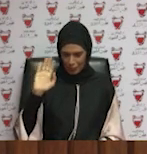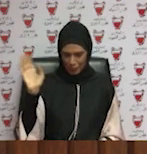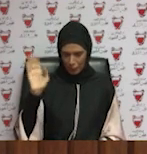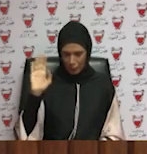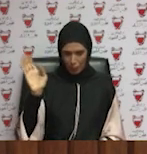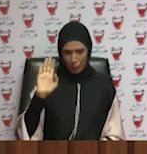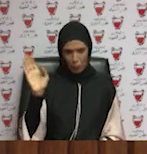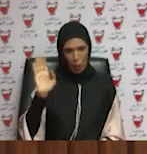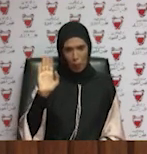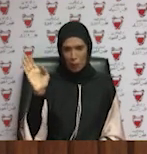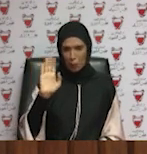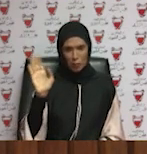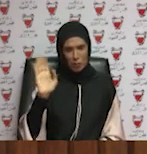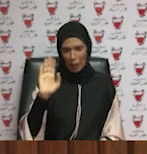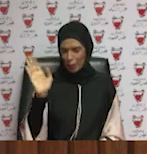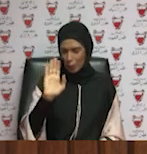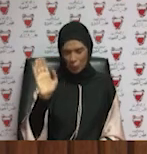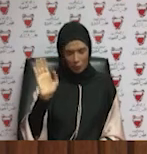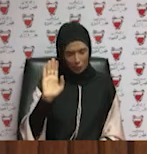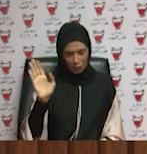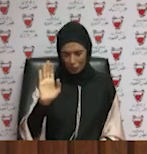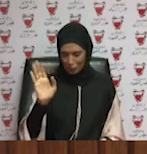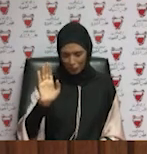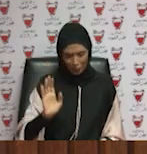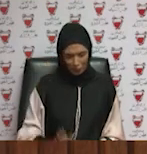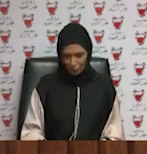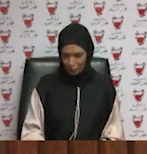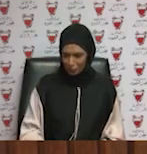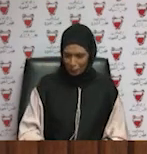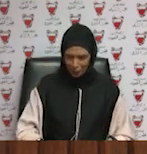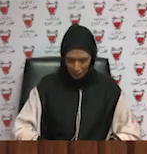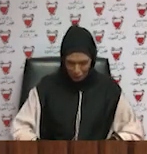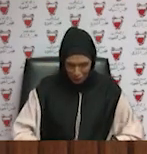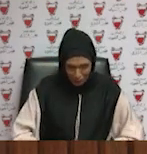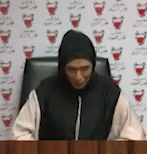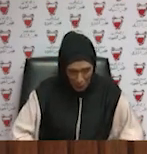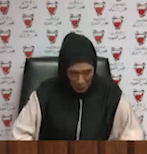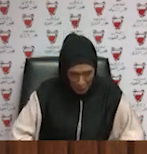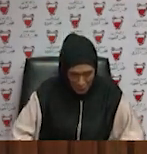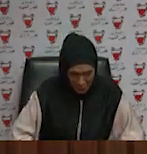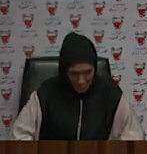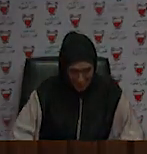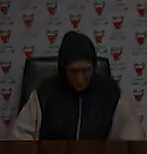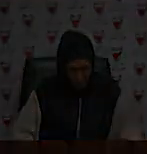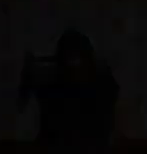الجلسة القادمة، وبهذا أرفع الجلسة.